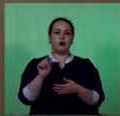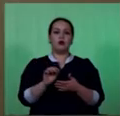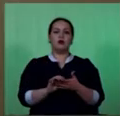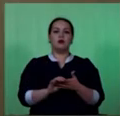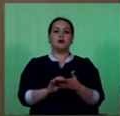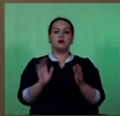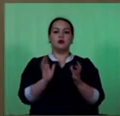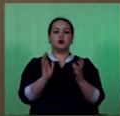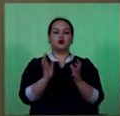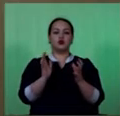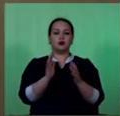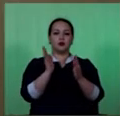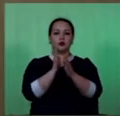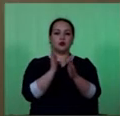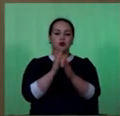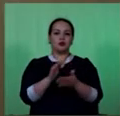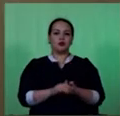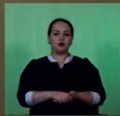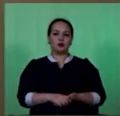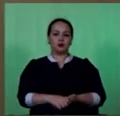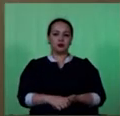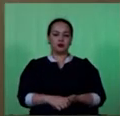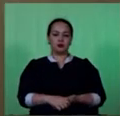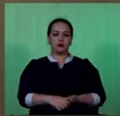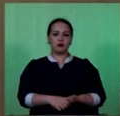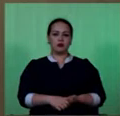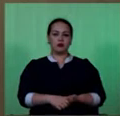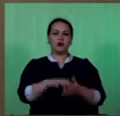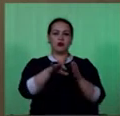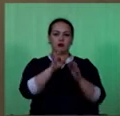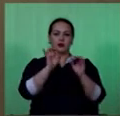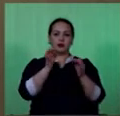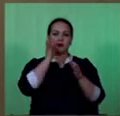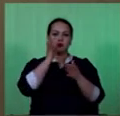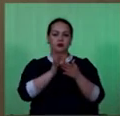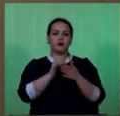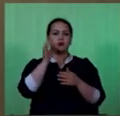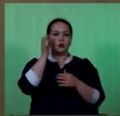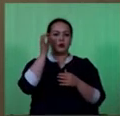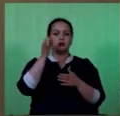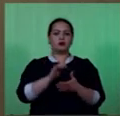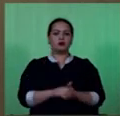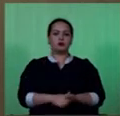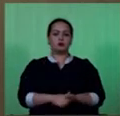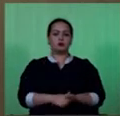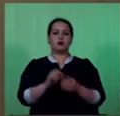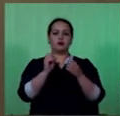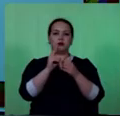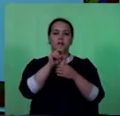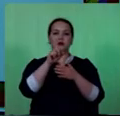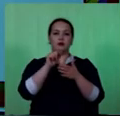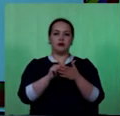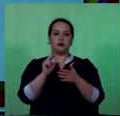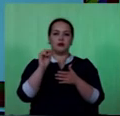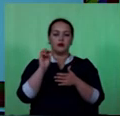беречь природу выбрали правильный ответ умнички 12 вопрос